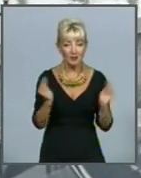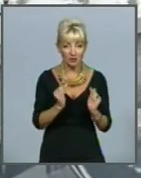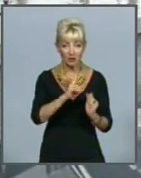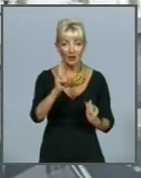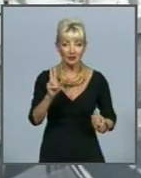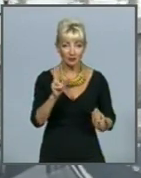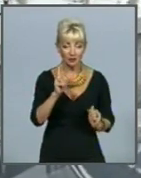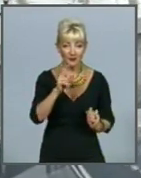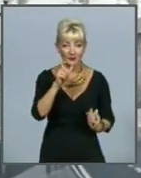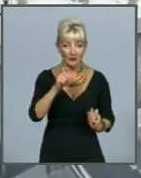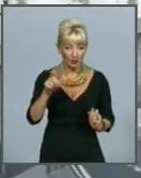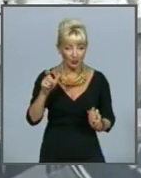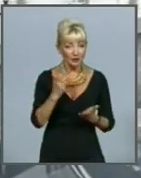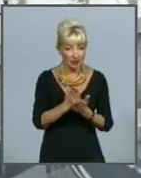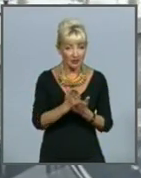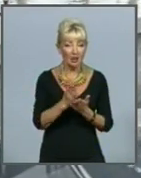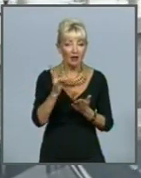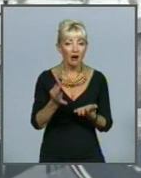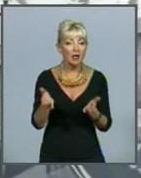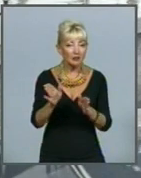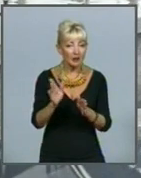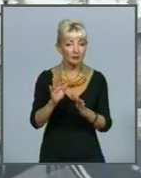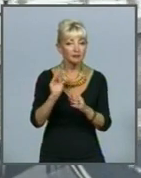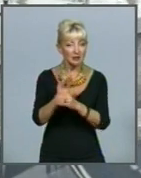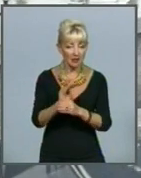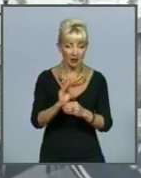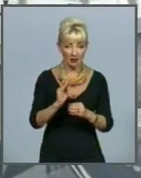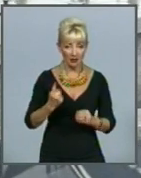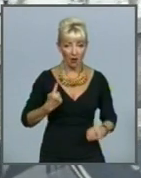менее. Поставили дополнительную охрану еще возле сервера.